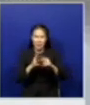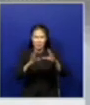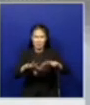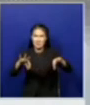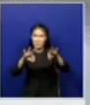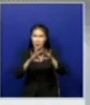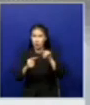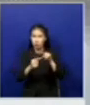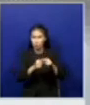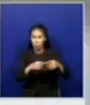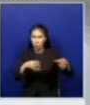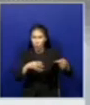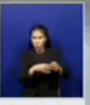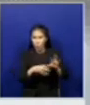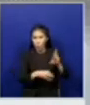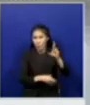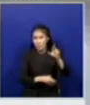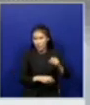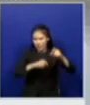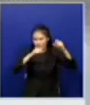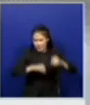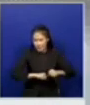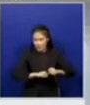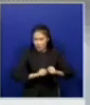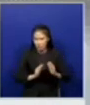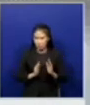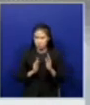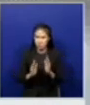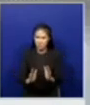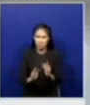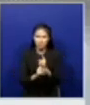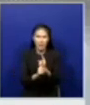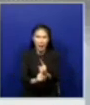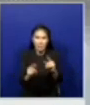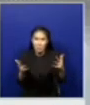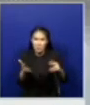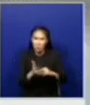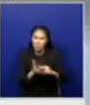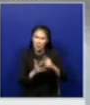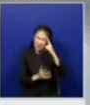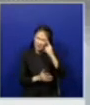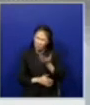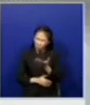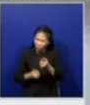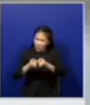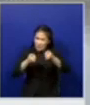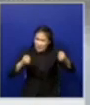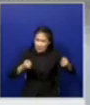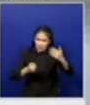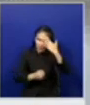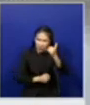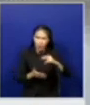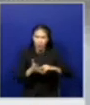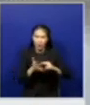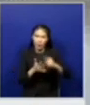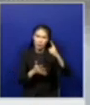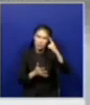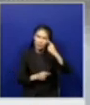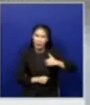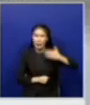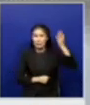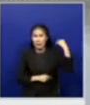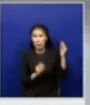ติสภาผู้แทนราษฎรที่ลงมติเป็นเอกฉันท์ให้แบน3สารพิษด้วยคะแน